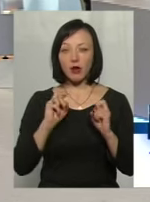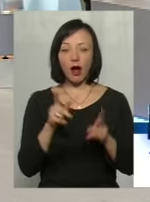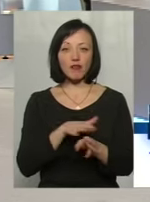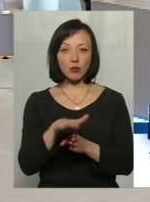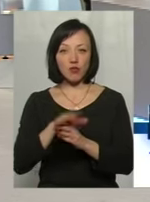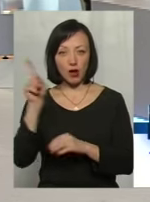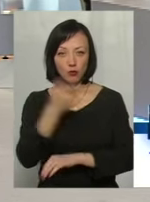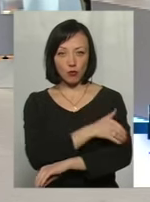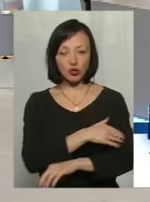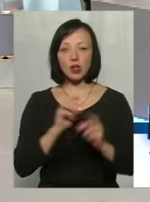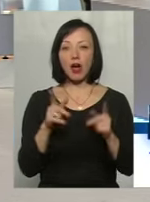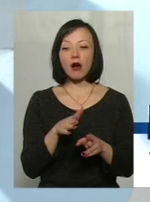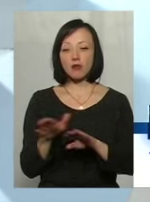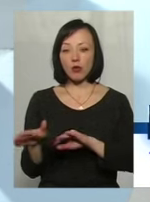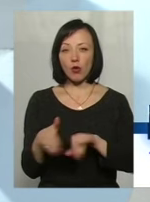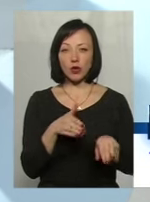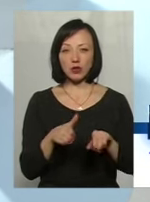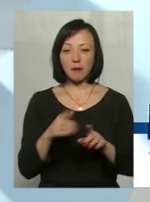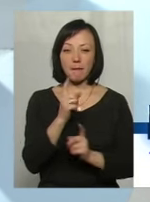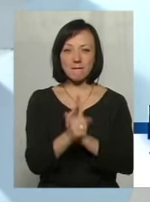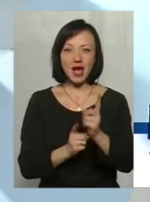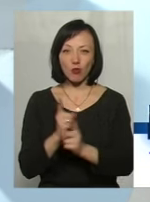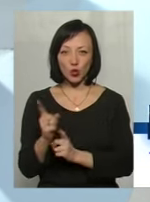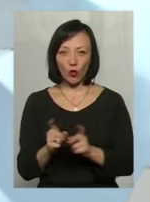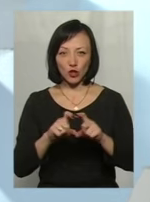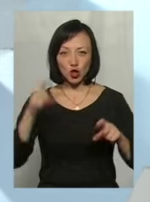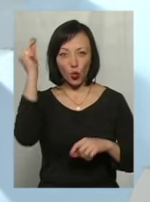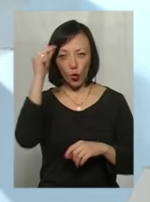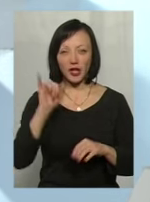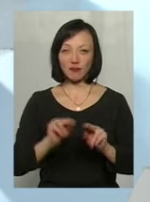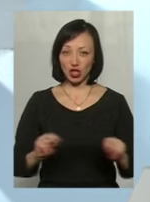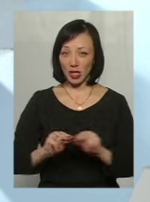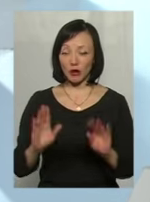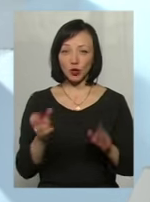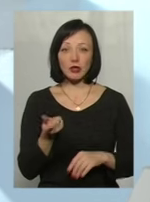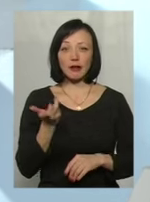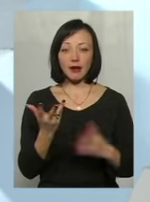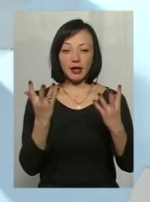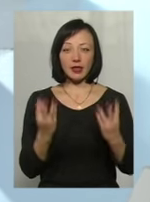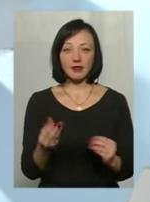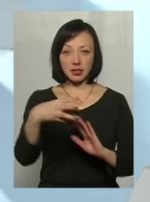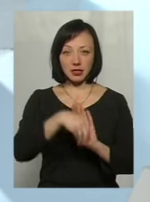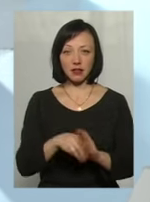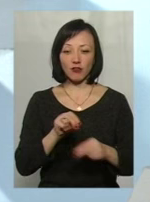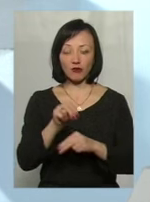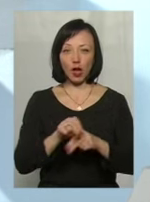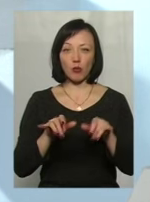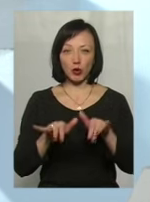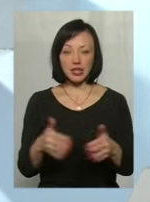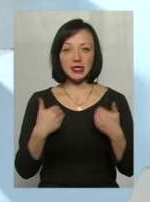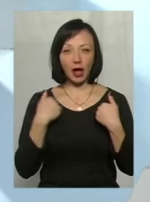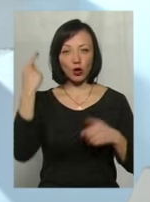відбувається в Польщі, як вони проходили процес перебудови школи. І вчителі будуть кілька днів задіяні в навчальному процесі, тому я думаю,